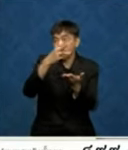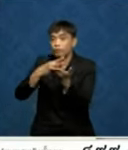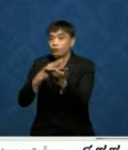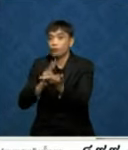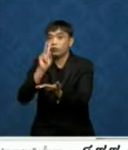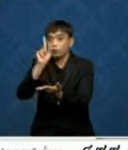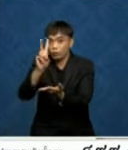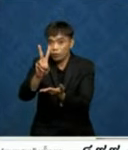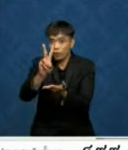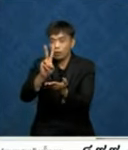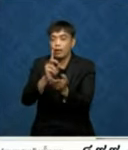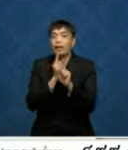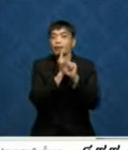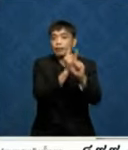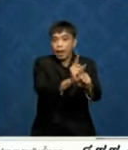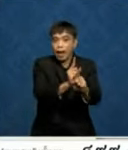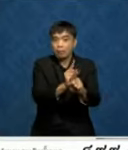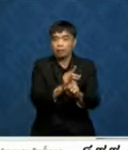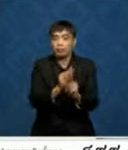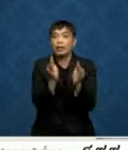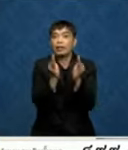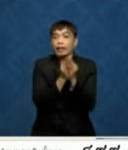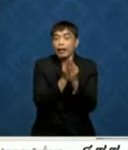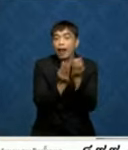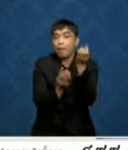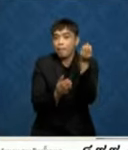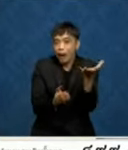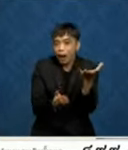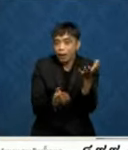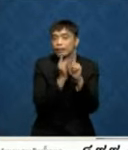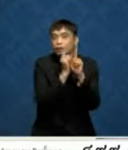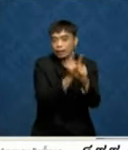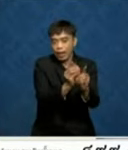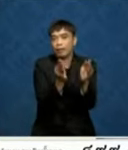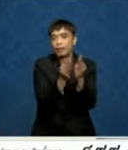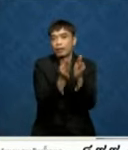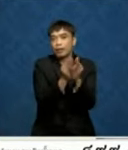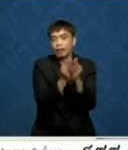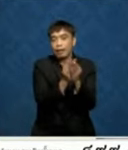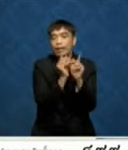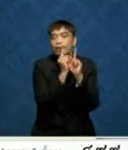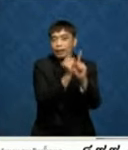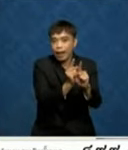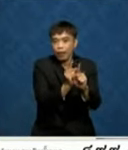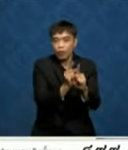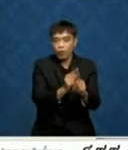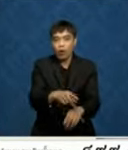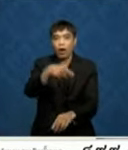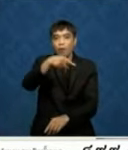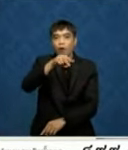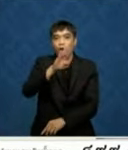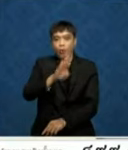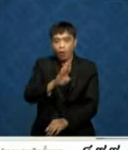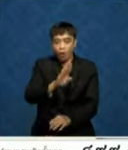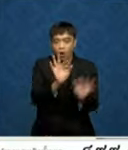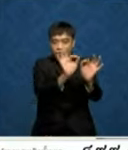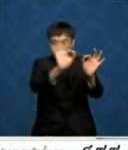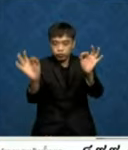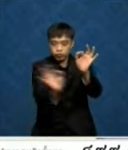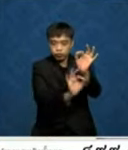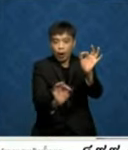ตามเสียงข้างมากของคณะกรรมการที่ให้ลงให้คงตามร่างเดิมเอาไว้ก็ตามทีแต่